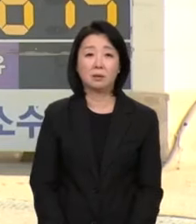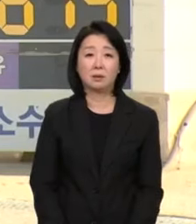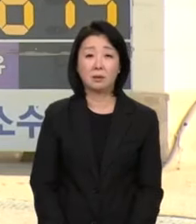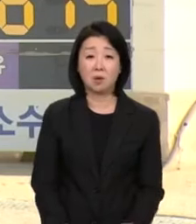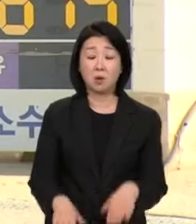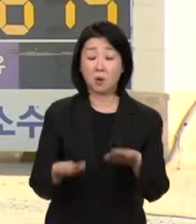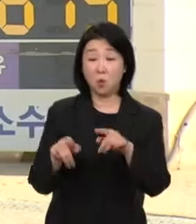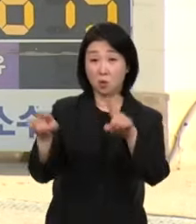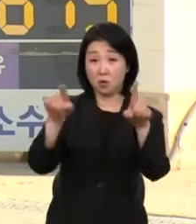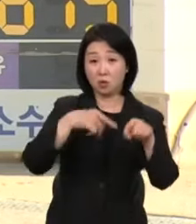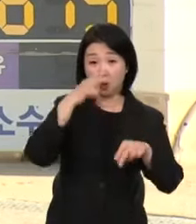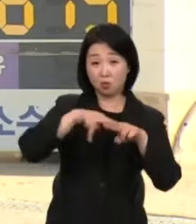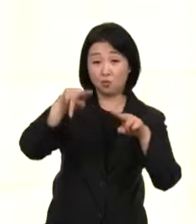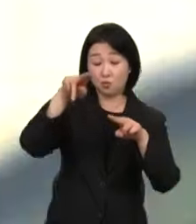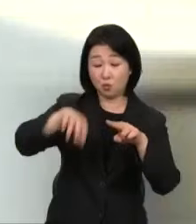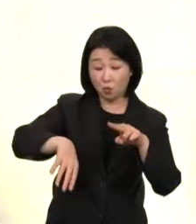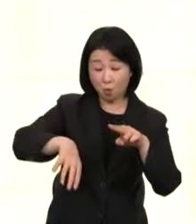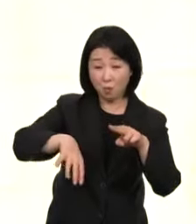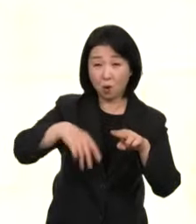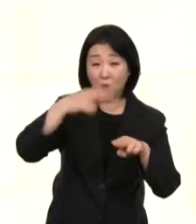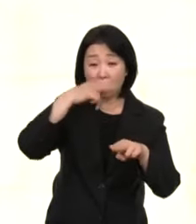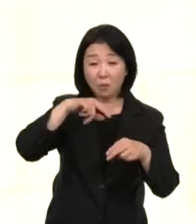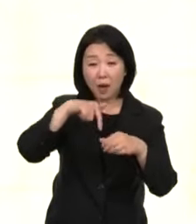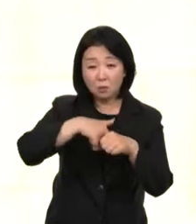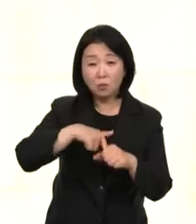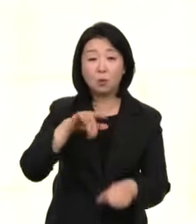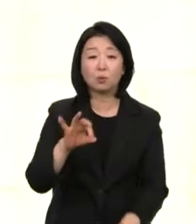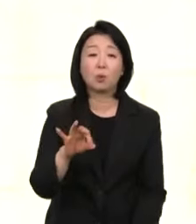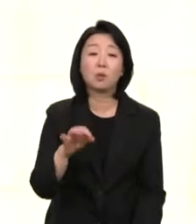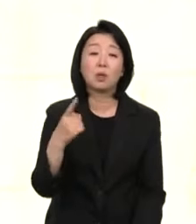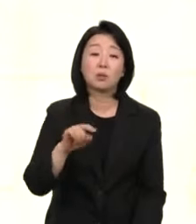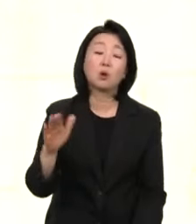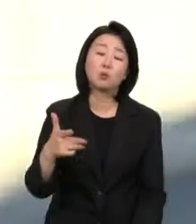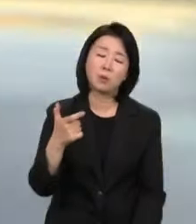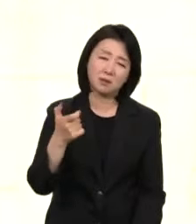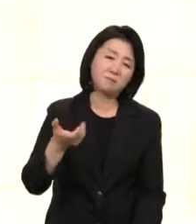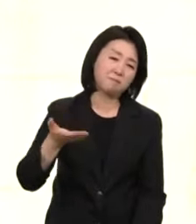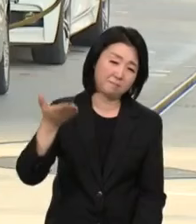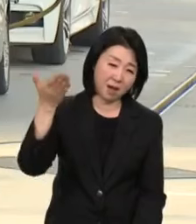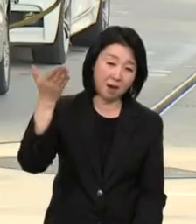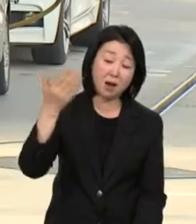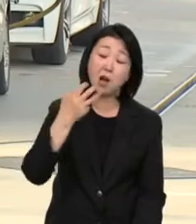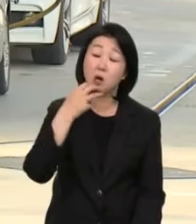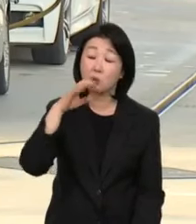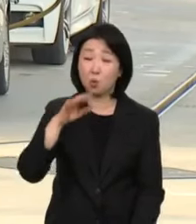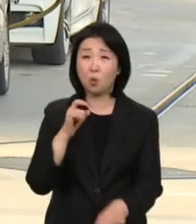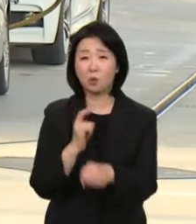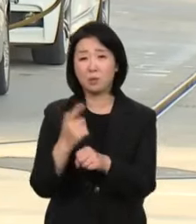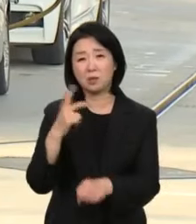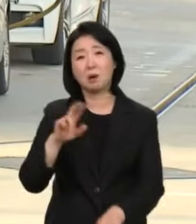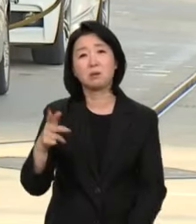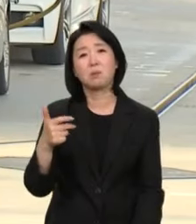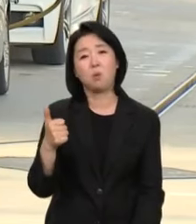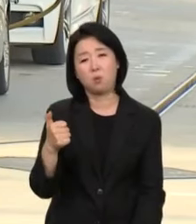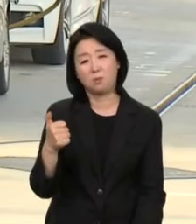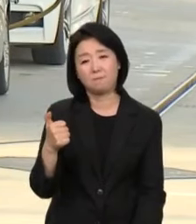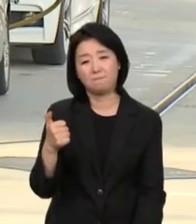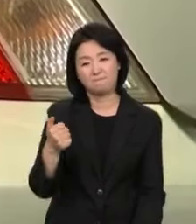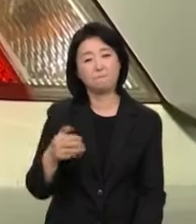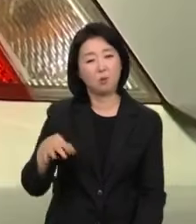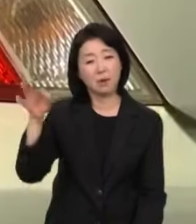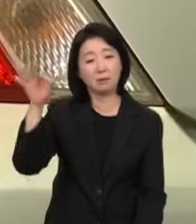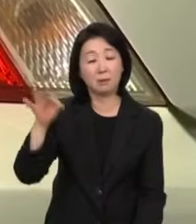오늘 전국 주유소 평균 휘발유 가격이 1,670원을 넘어섰습니다. 서울은 이미 1,750원대로